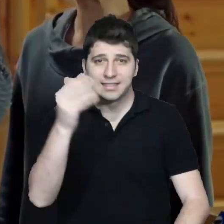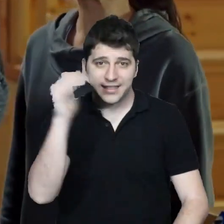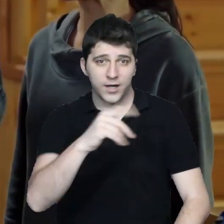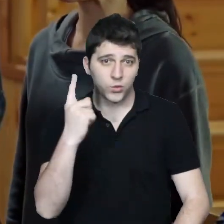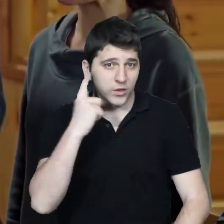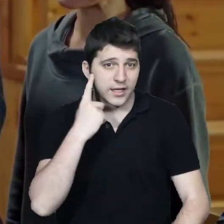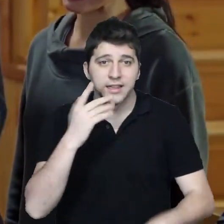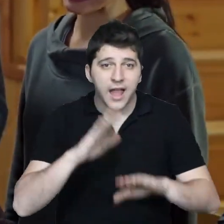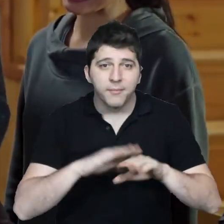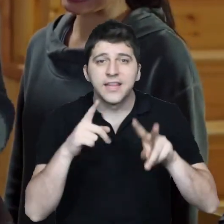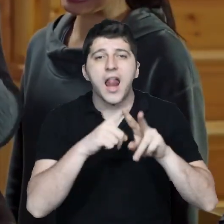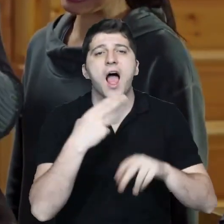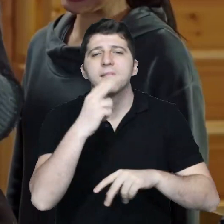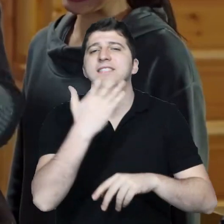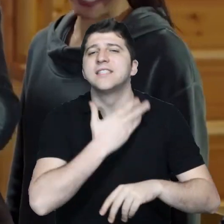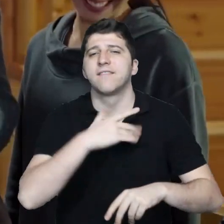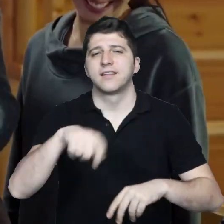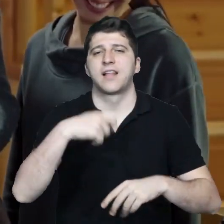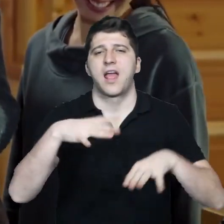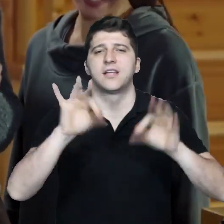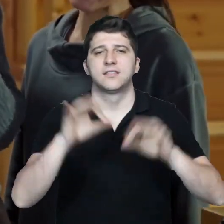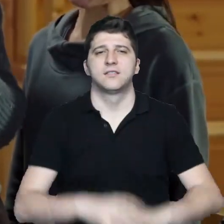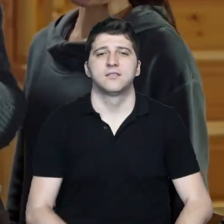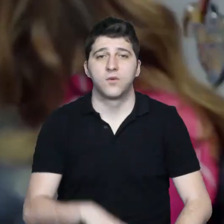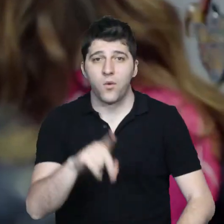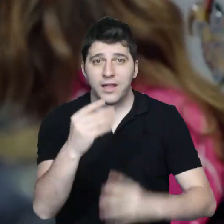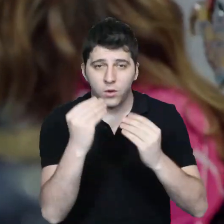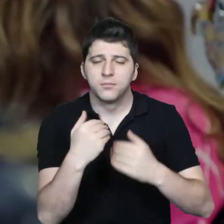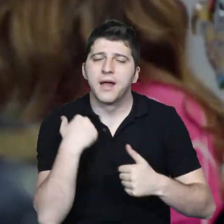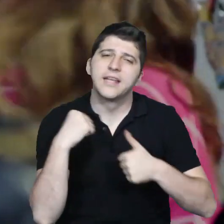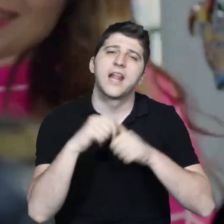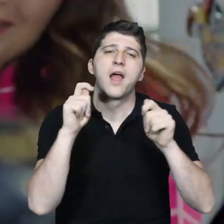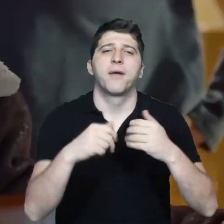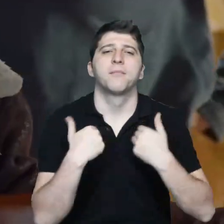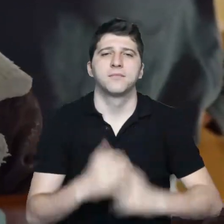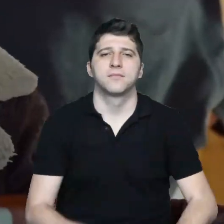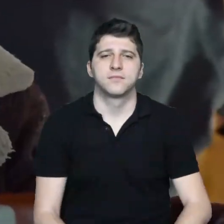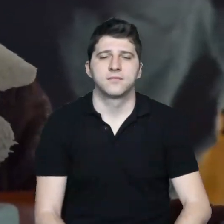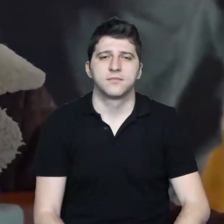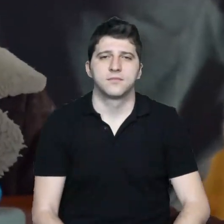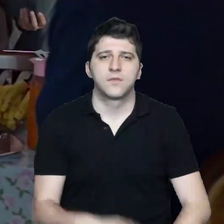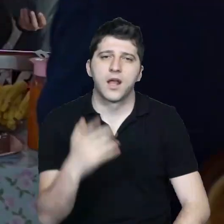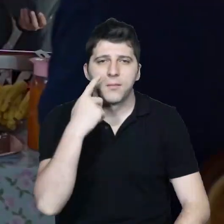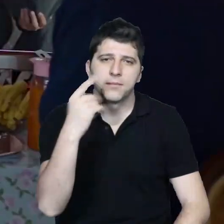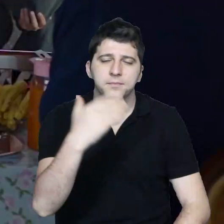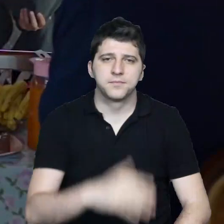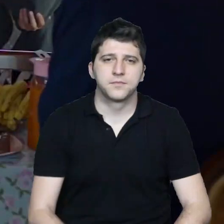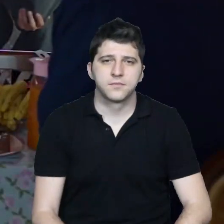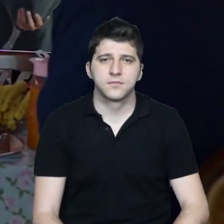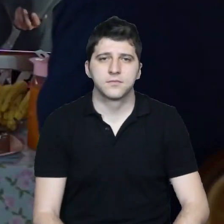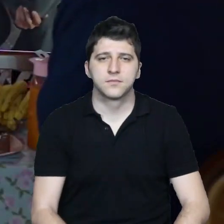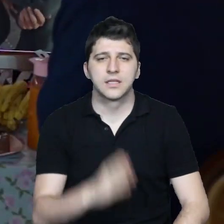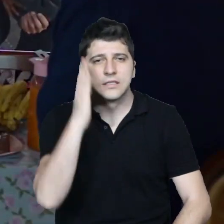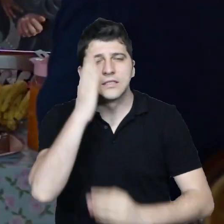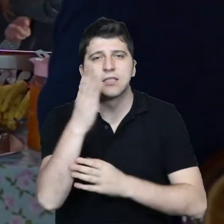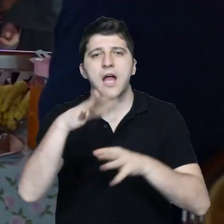duyan Nalan abla senin en sevdiğin şeyleri yaptı. O iyi olsun da ben yine yaparım paşamı. Hadi gel bakalım. Sana bak başka bir şey